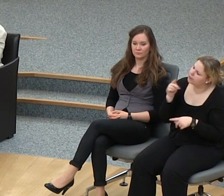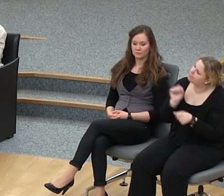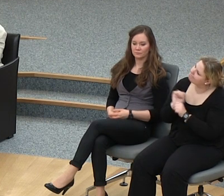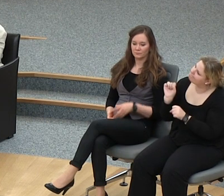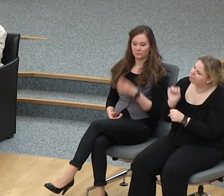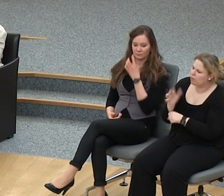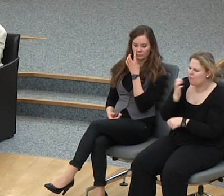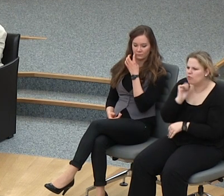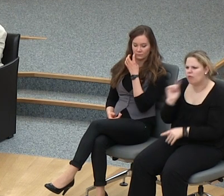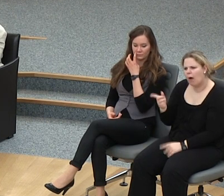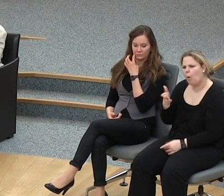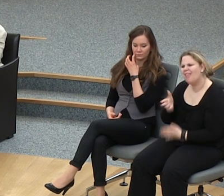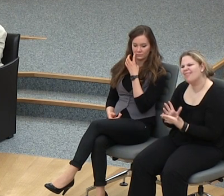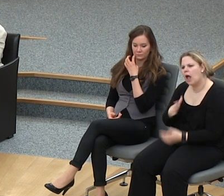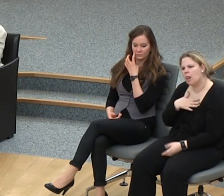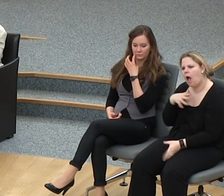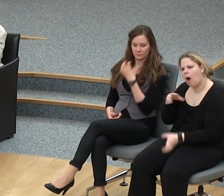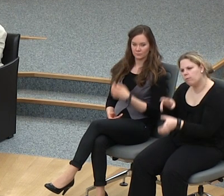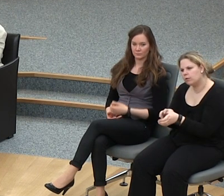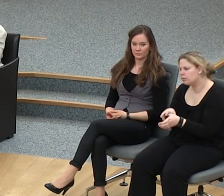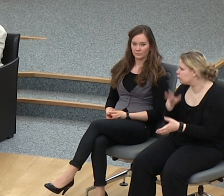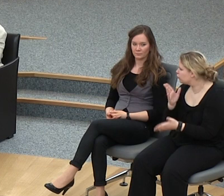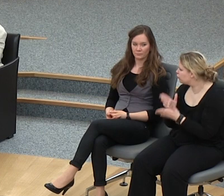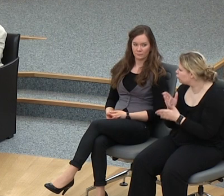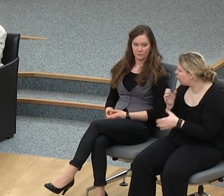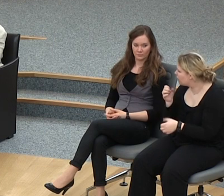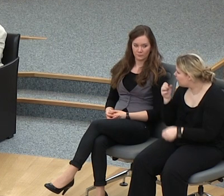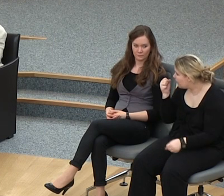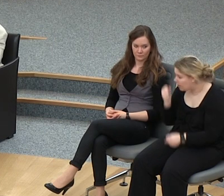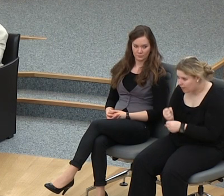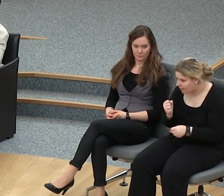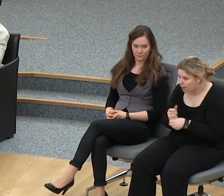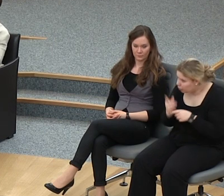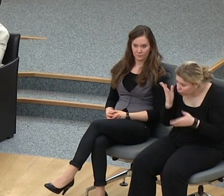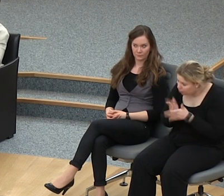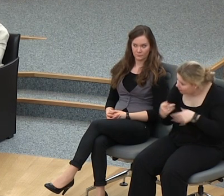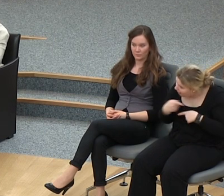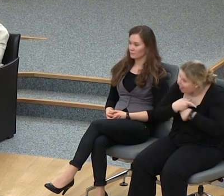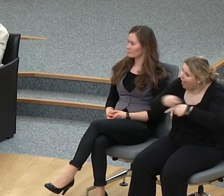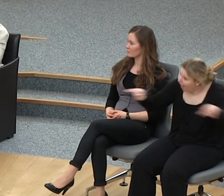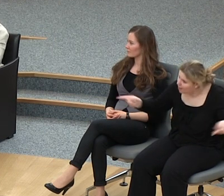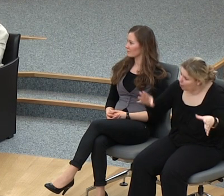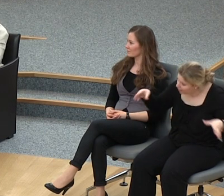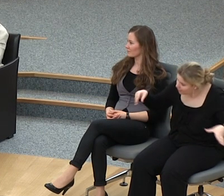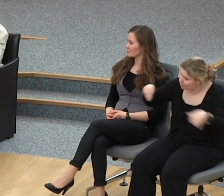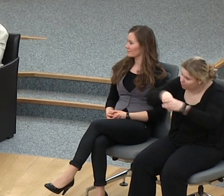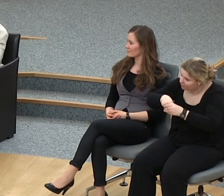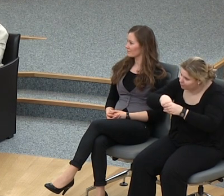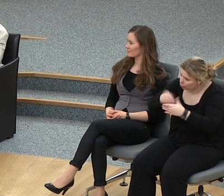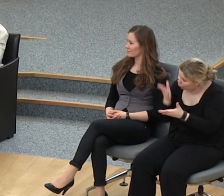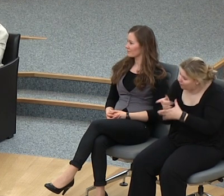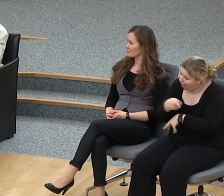auch angekommen. Sind wir schon am Ende? Oder wo liegen Ihre Wünsche ganz besonders? Wo muss es